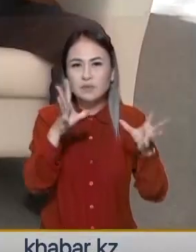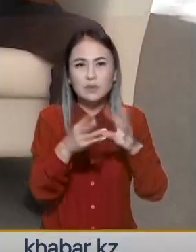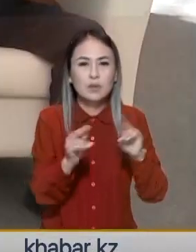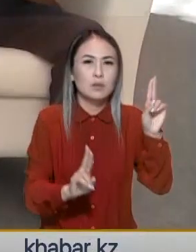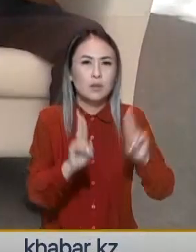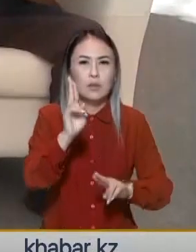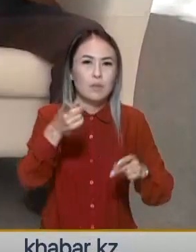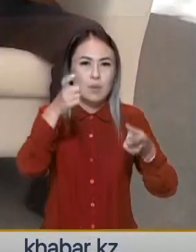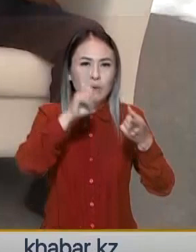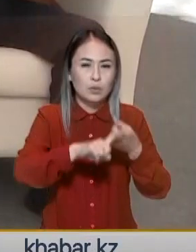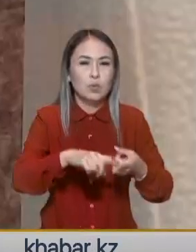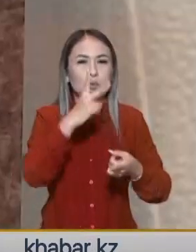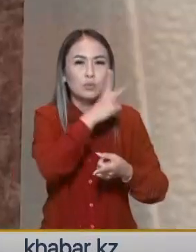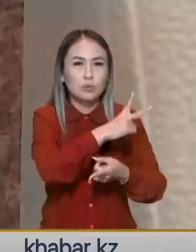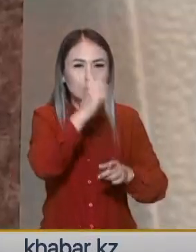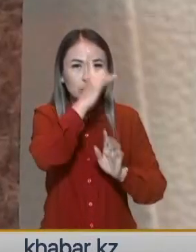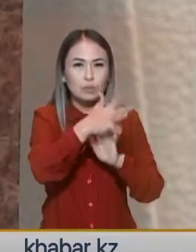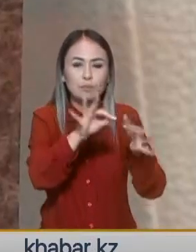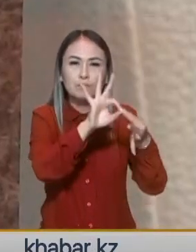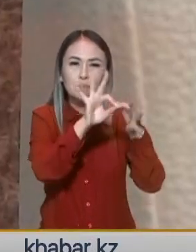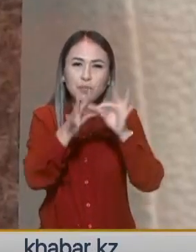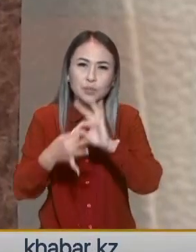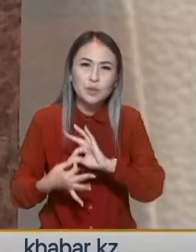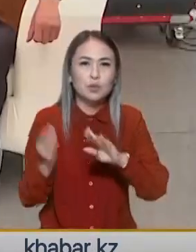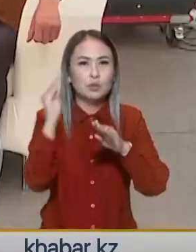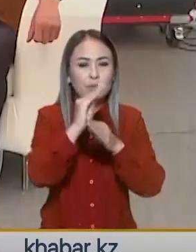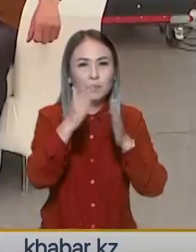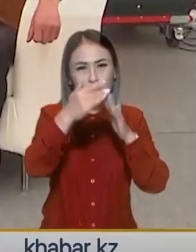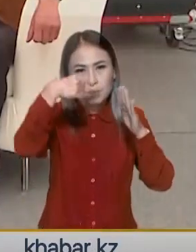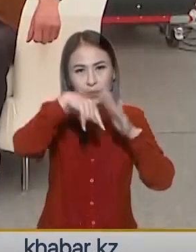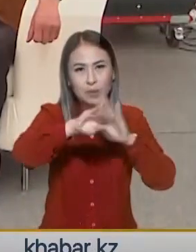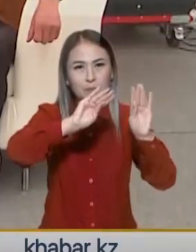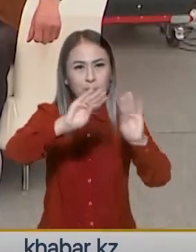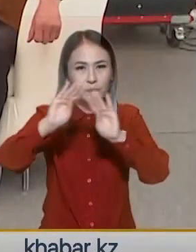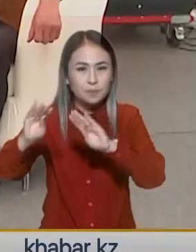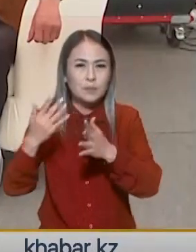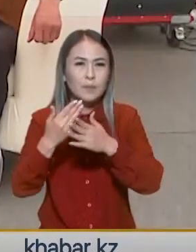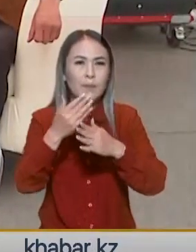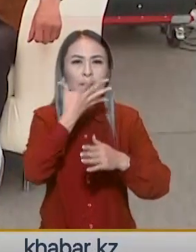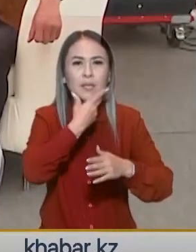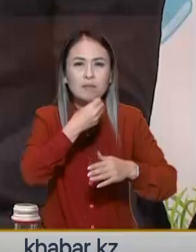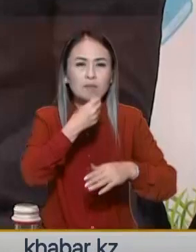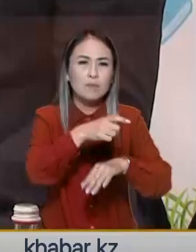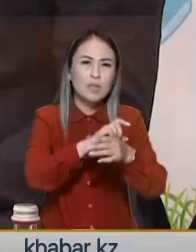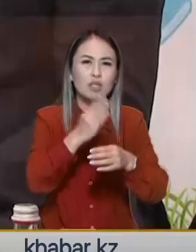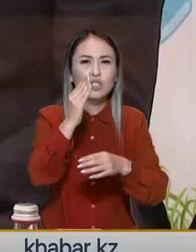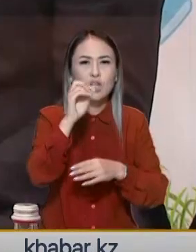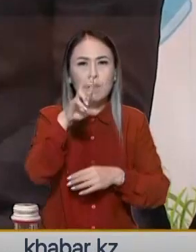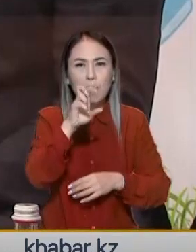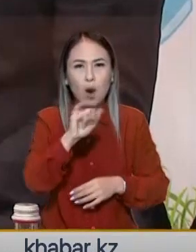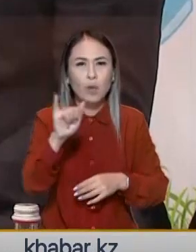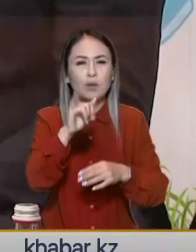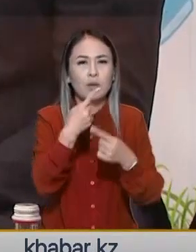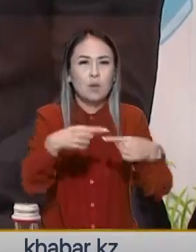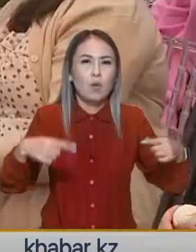автор ұлттық салт-дәстүрмен байланыстыра отырып түсіндіреді. Оған қоса үйдің ішін безендіруге арналған өрмек, алаша, ши, басқұр,